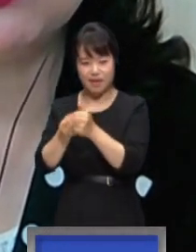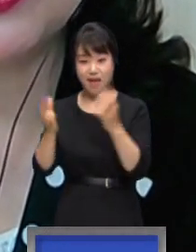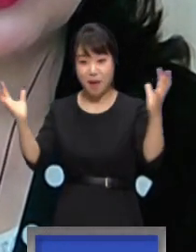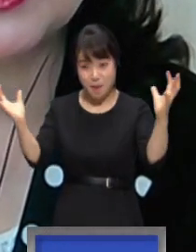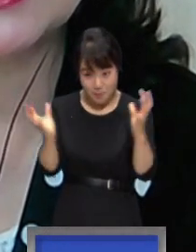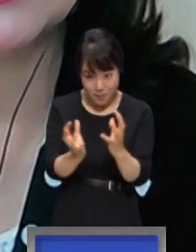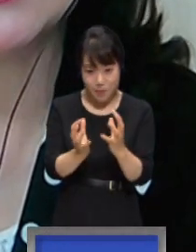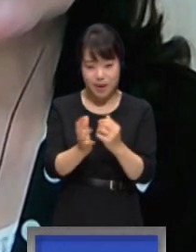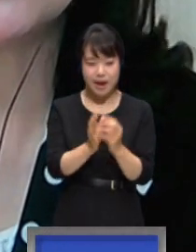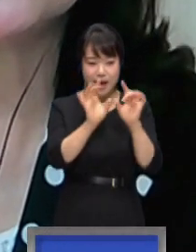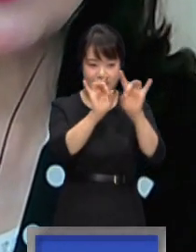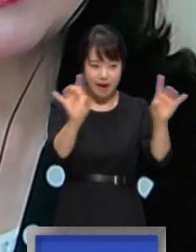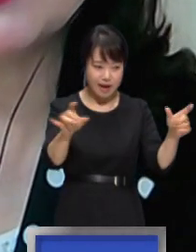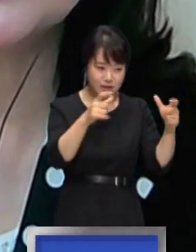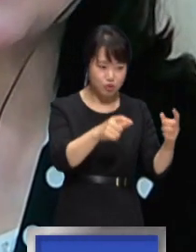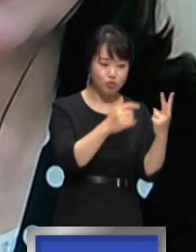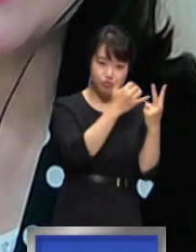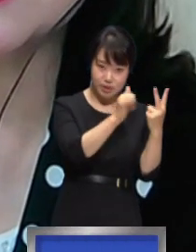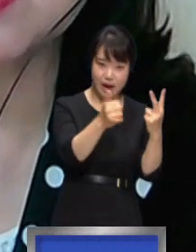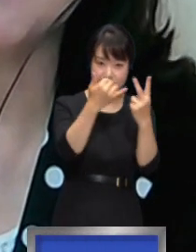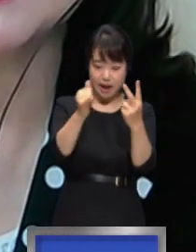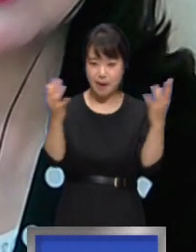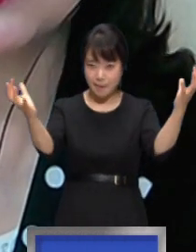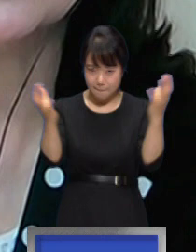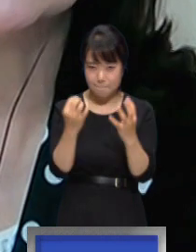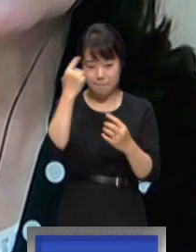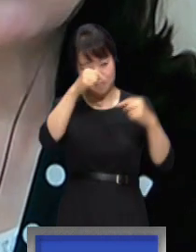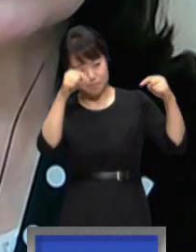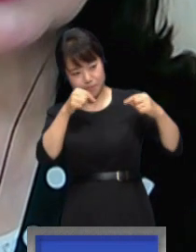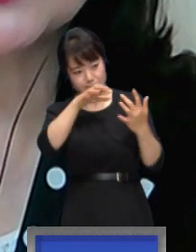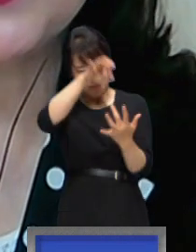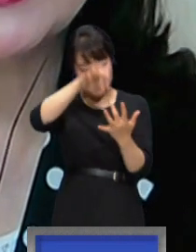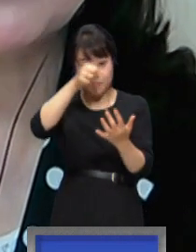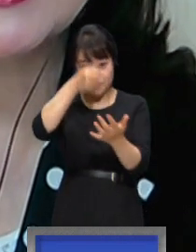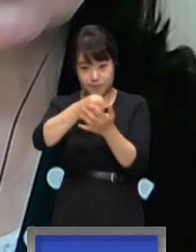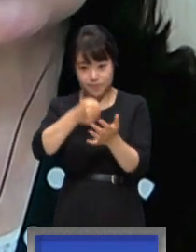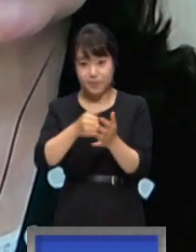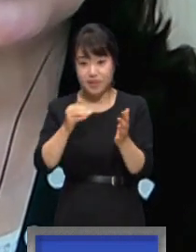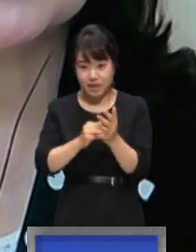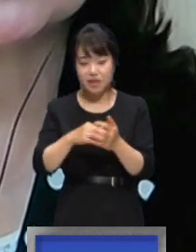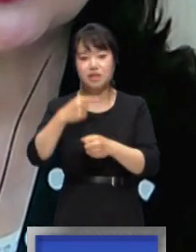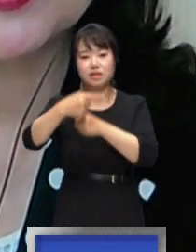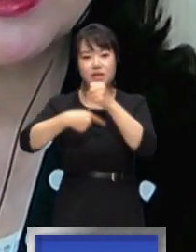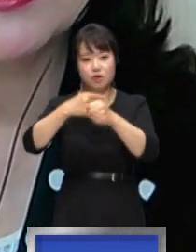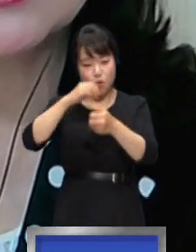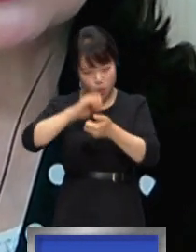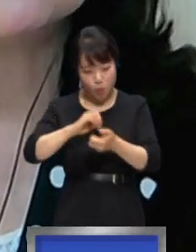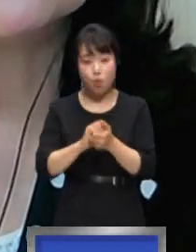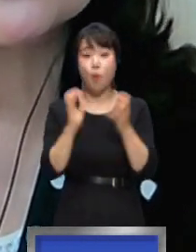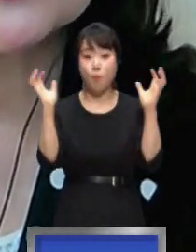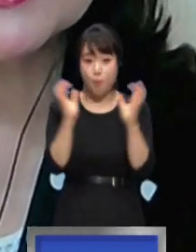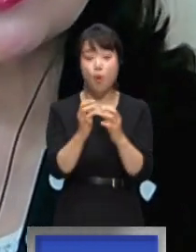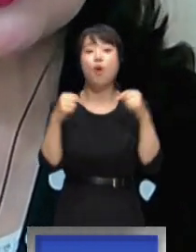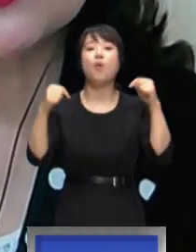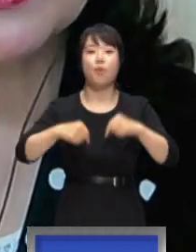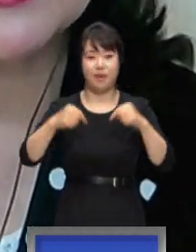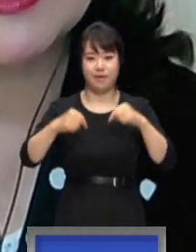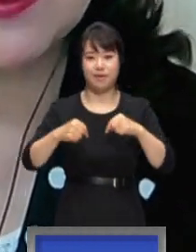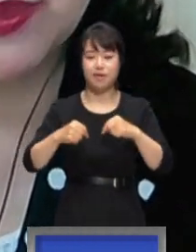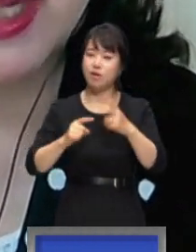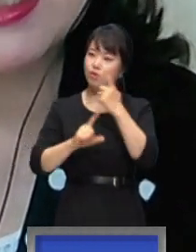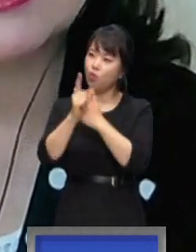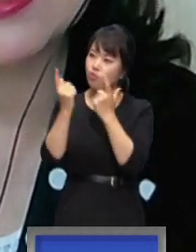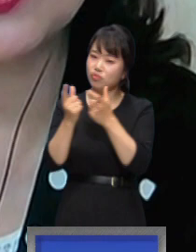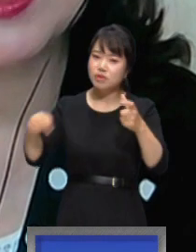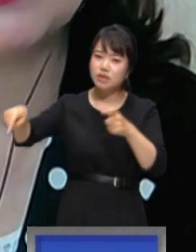지역마다 2명씩 서류와 면접에 의해 선발하고 정기회의와 수시회의를 통해 동북권 지역